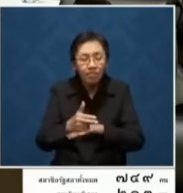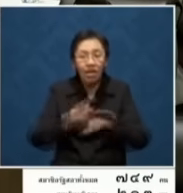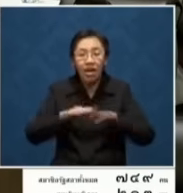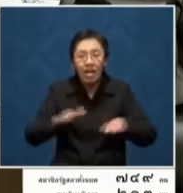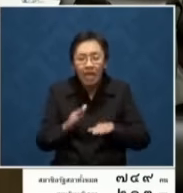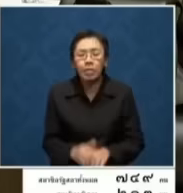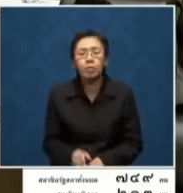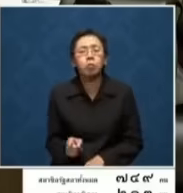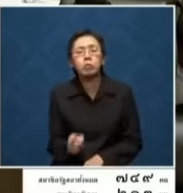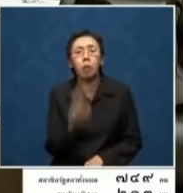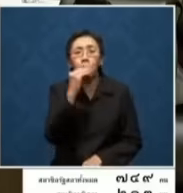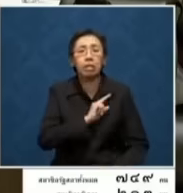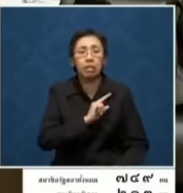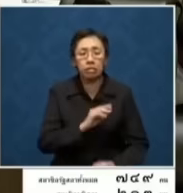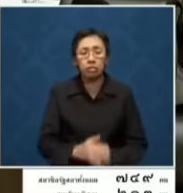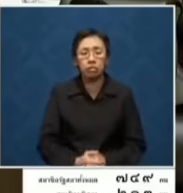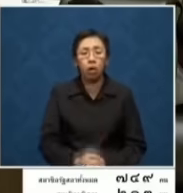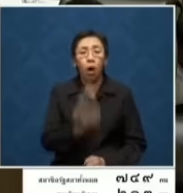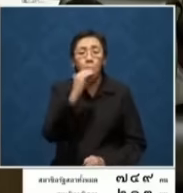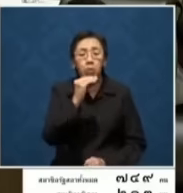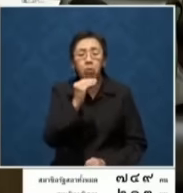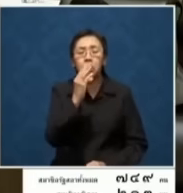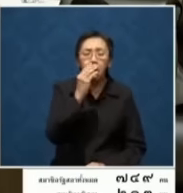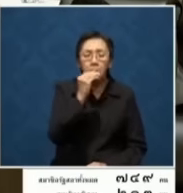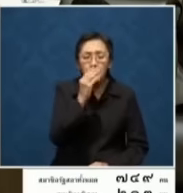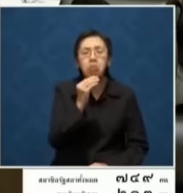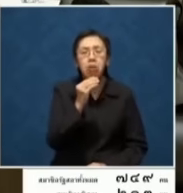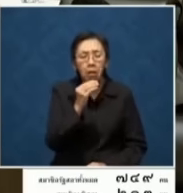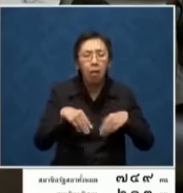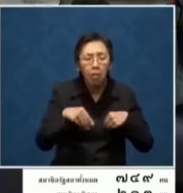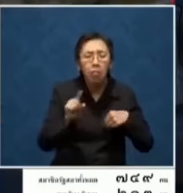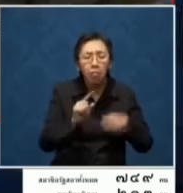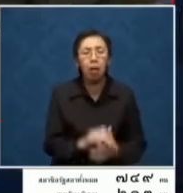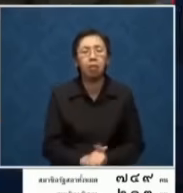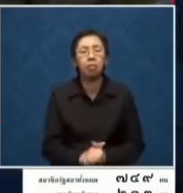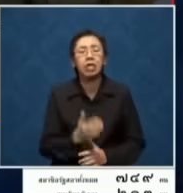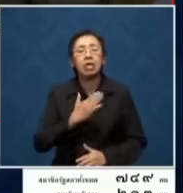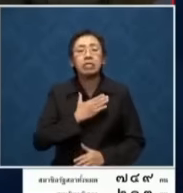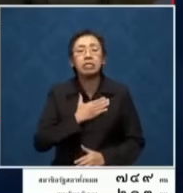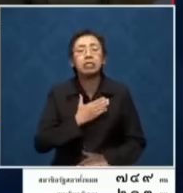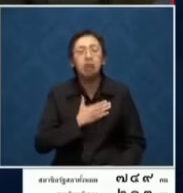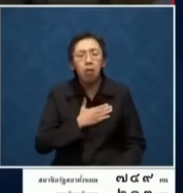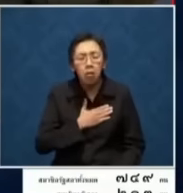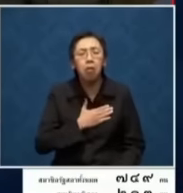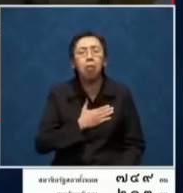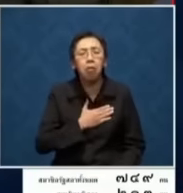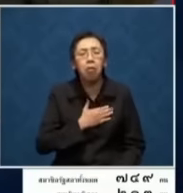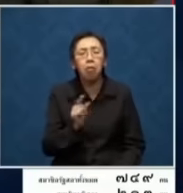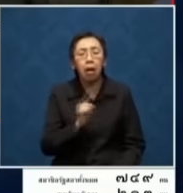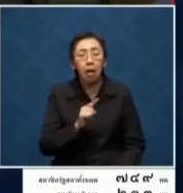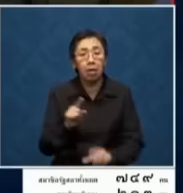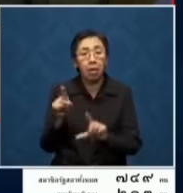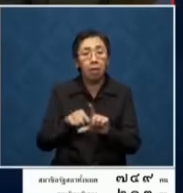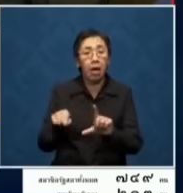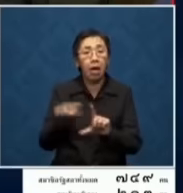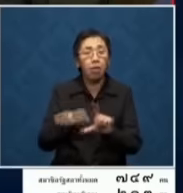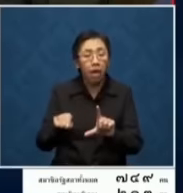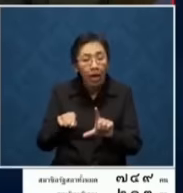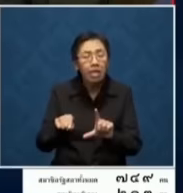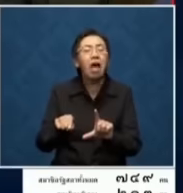ยงออกมาพูดเองครับออกมารับสารภาพเองมันเกิดจากที่เขาทำไปเนี่ยนะครับมีพรรคก้าวไกลนะครับเป็